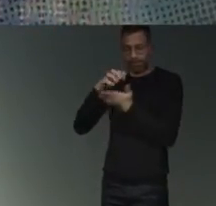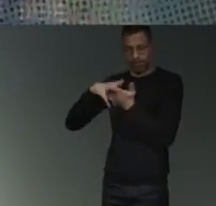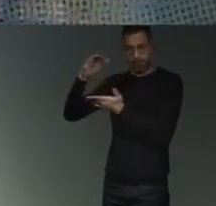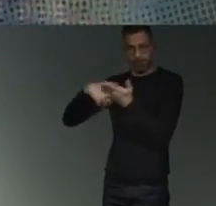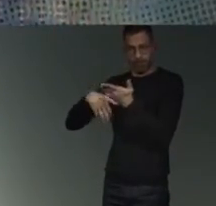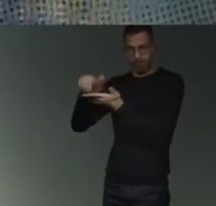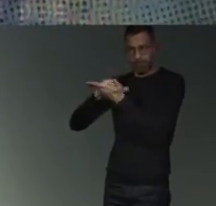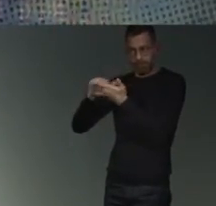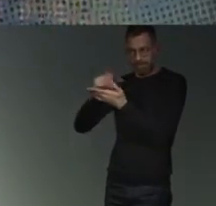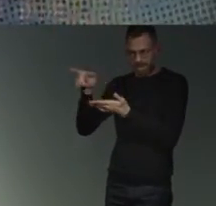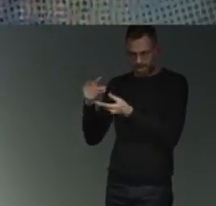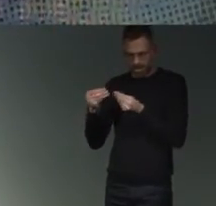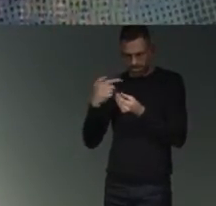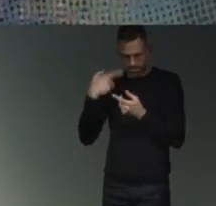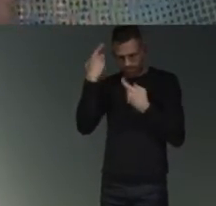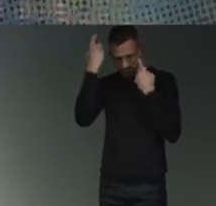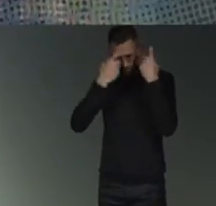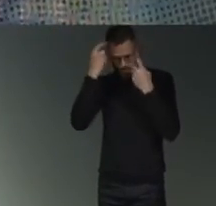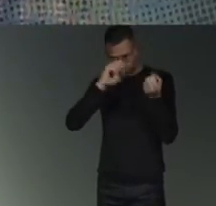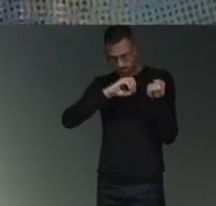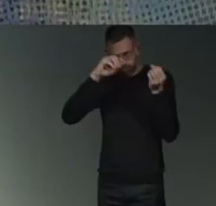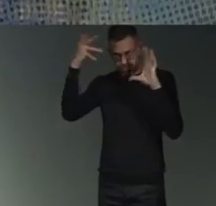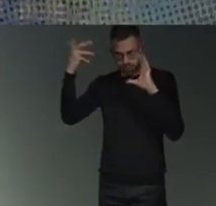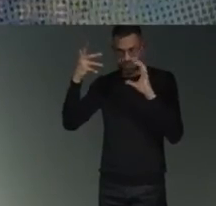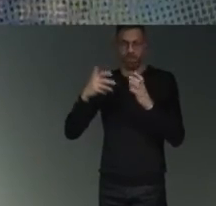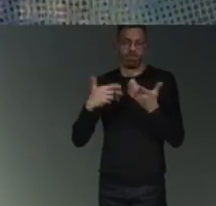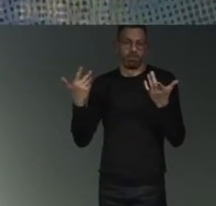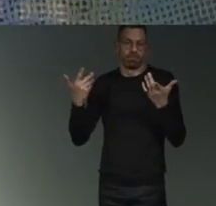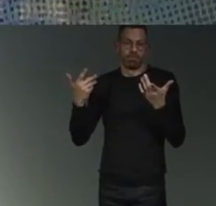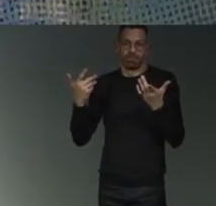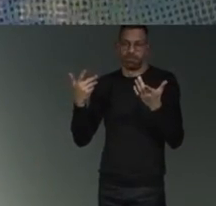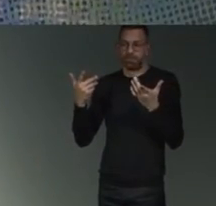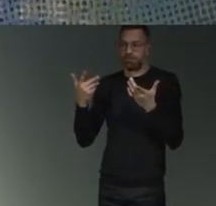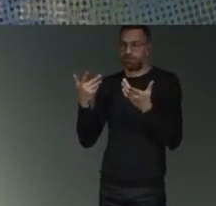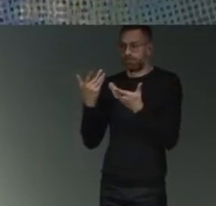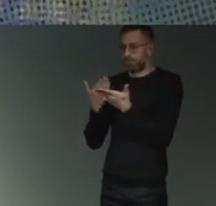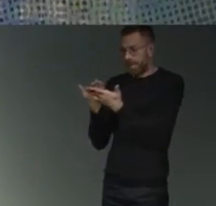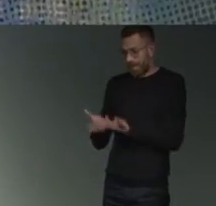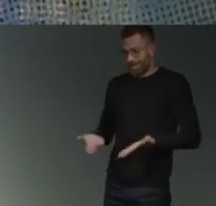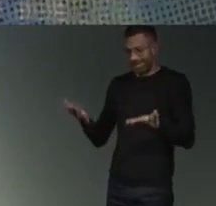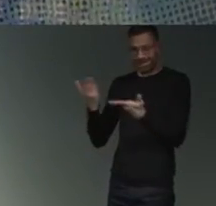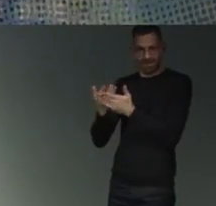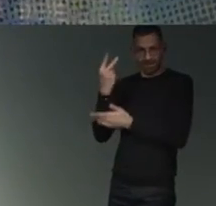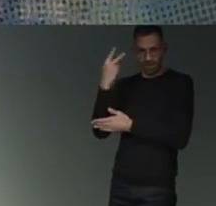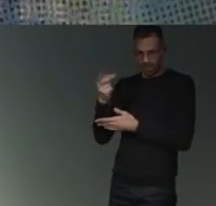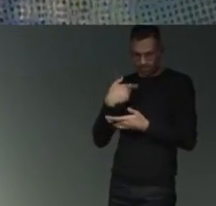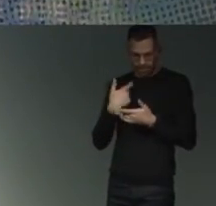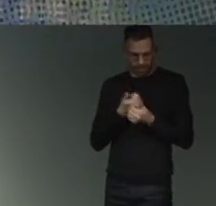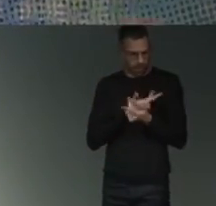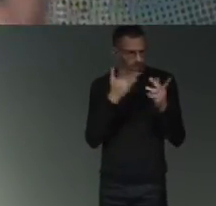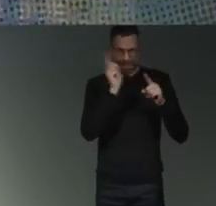de 2 pages, eh bien, se sont agglomérées à cette situation initiale tout un tas de